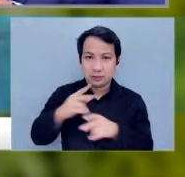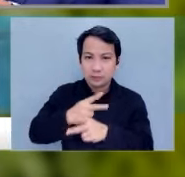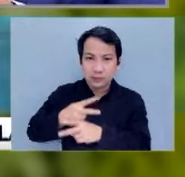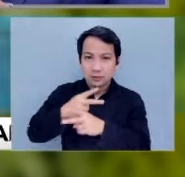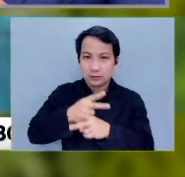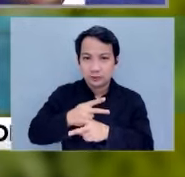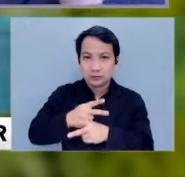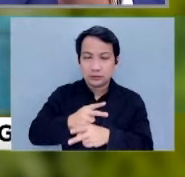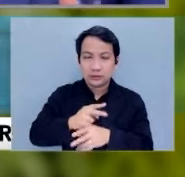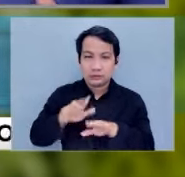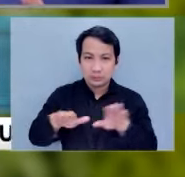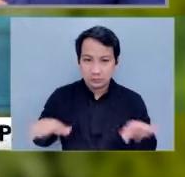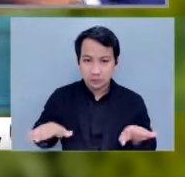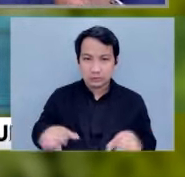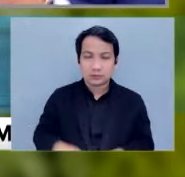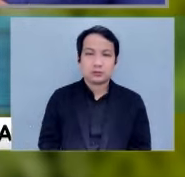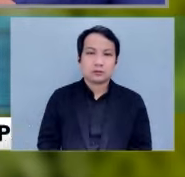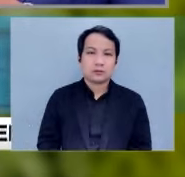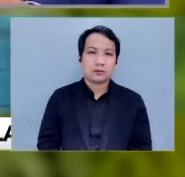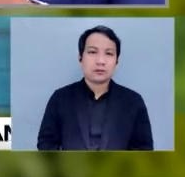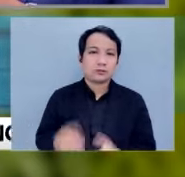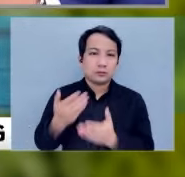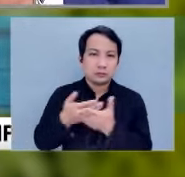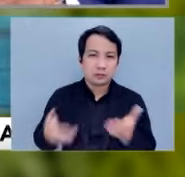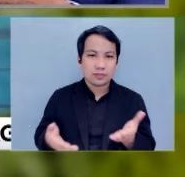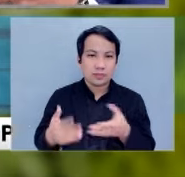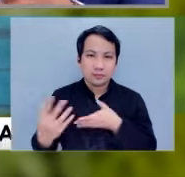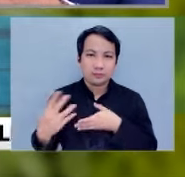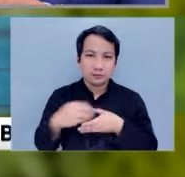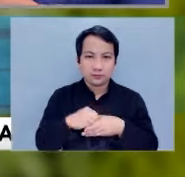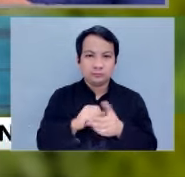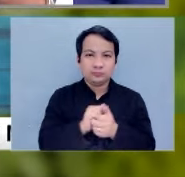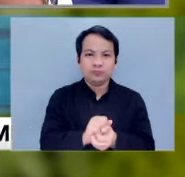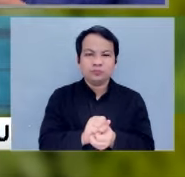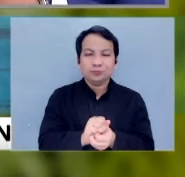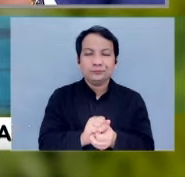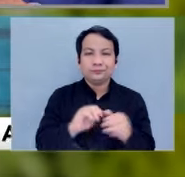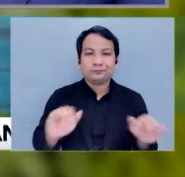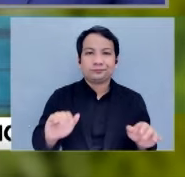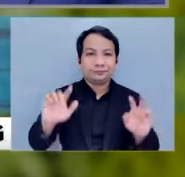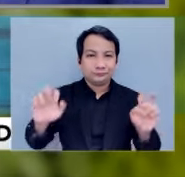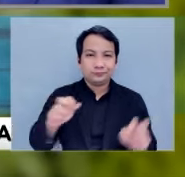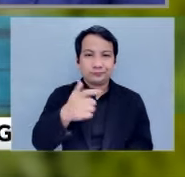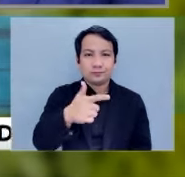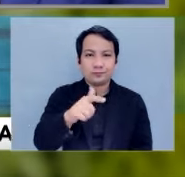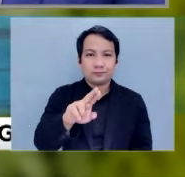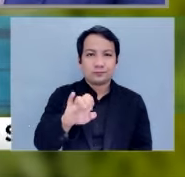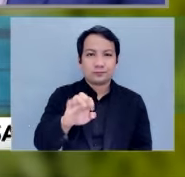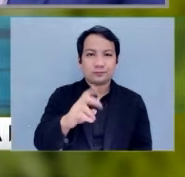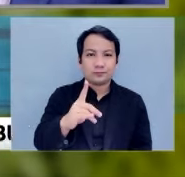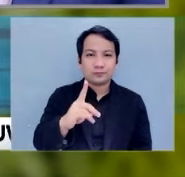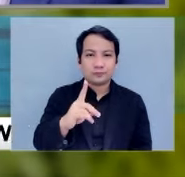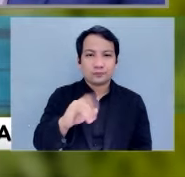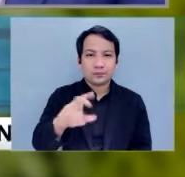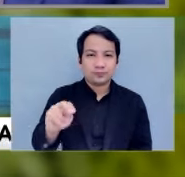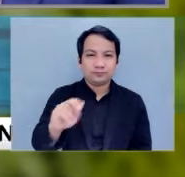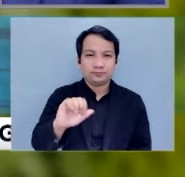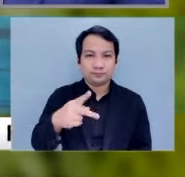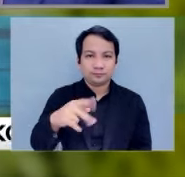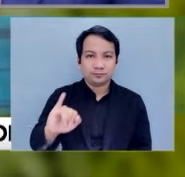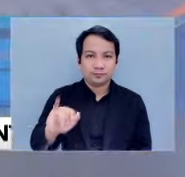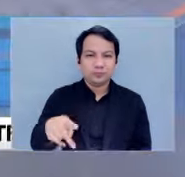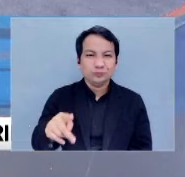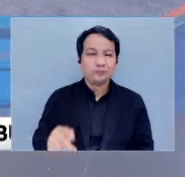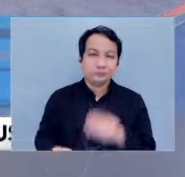ng mga bata. At ari-arian. Kasi kasama na siya. Yeah. Guardianship ang tawag doon. Yeah. Petition for guardianship. Attorney, ito naman. Paano kung